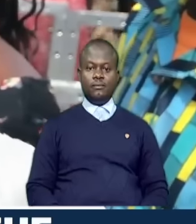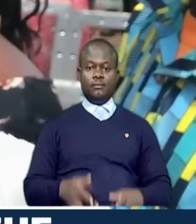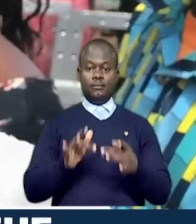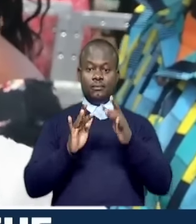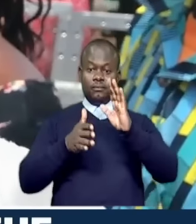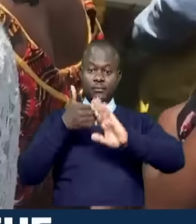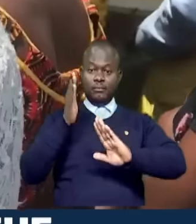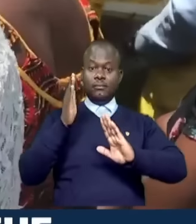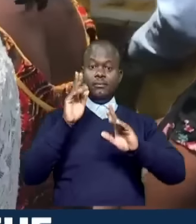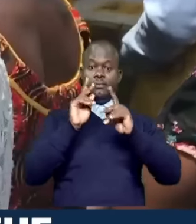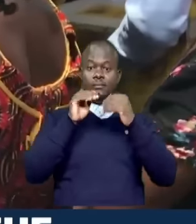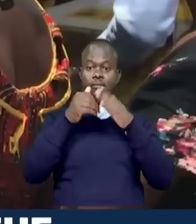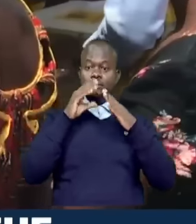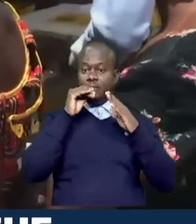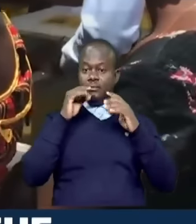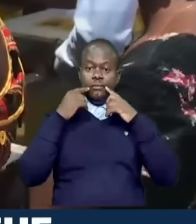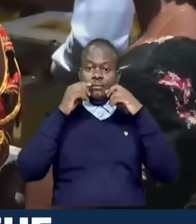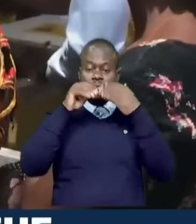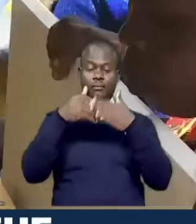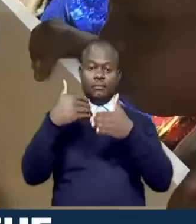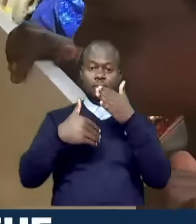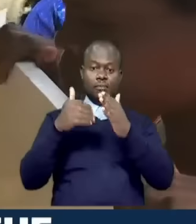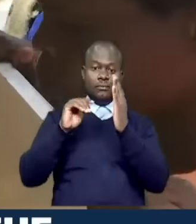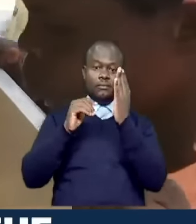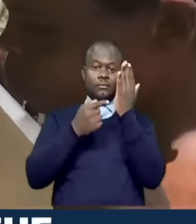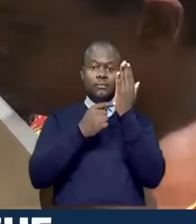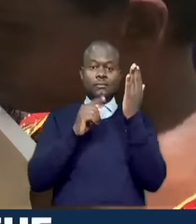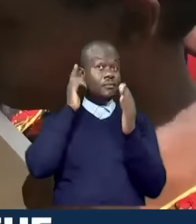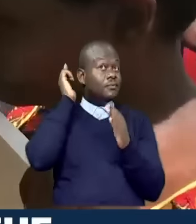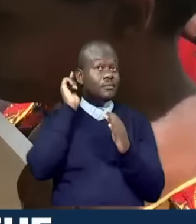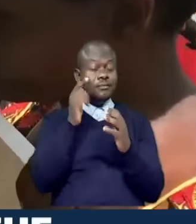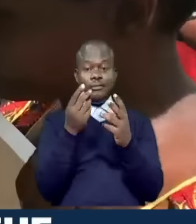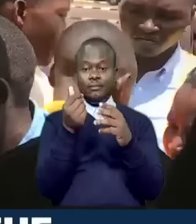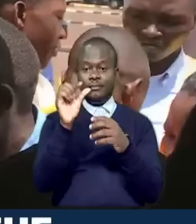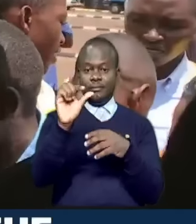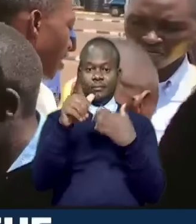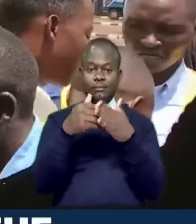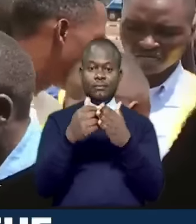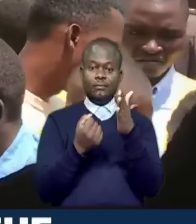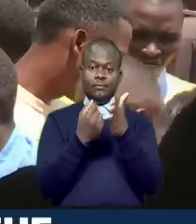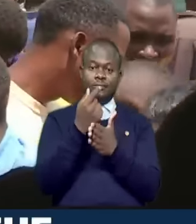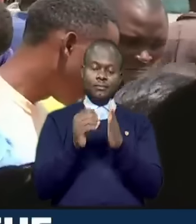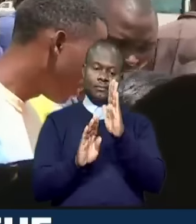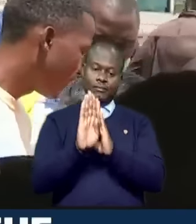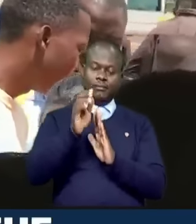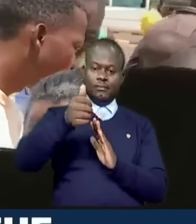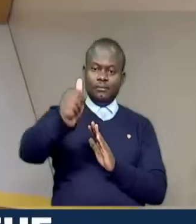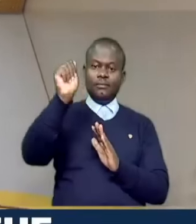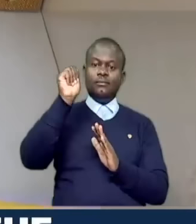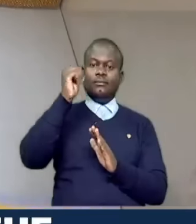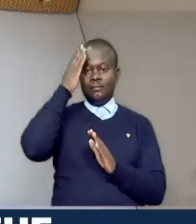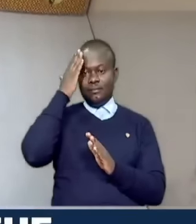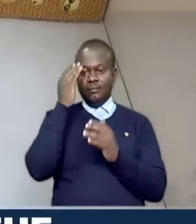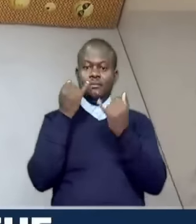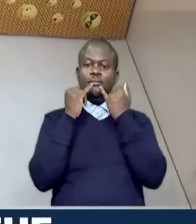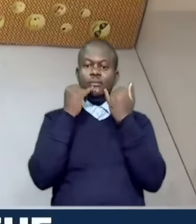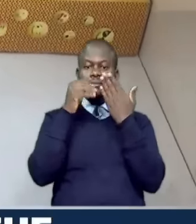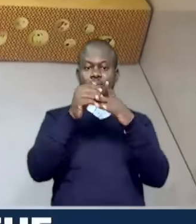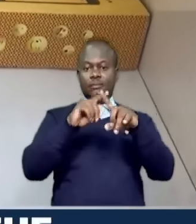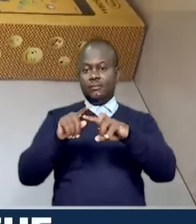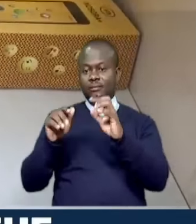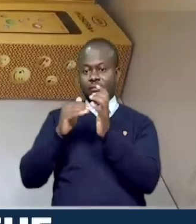Abaturage bavuga ko kubegereza telefoni z'ikoranabuhanga kandi za make bizatuma babasha kwiteza imbere bamenye amakuru anyuranye